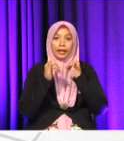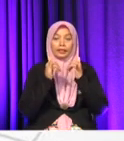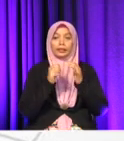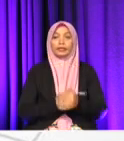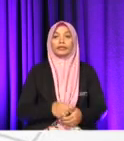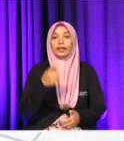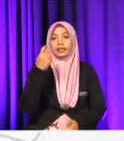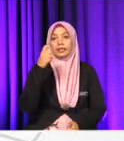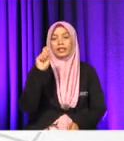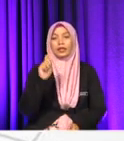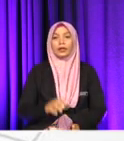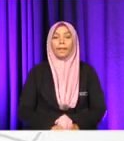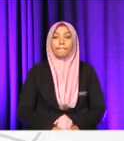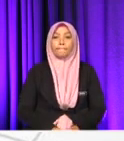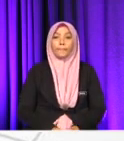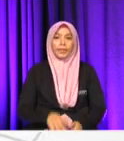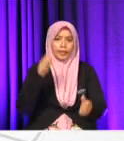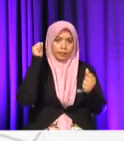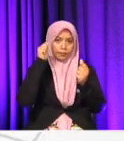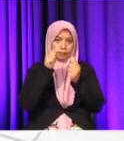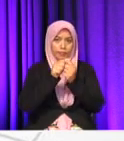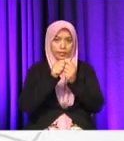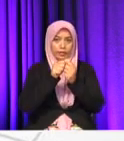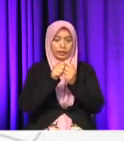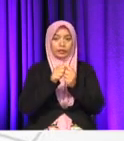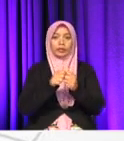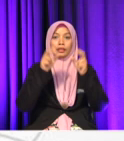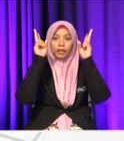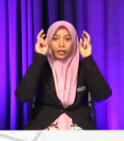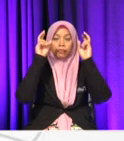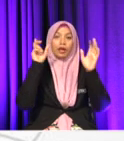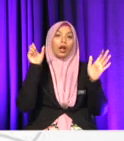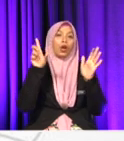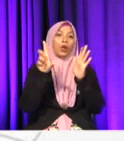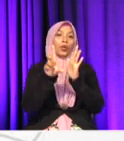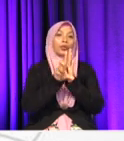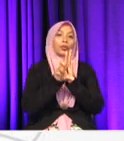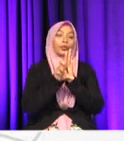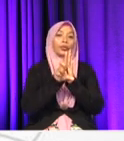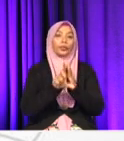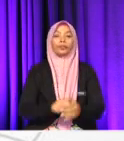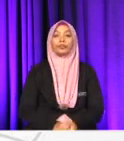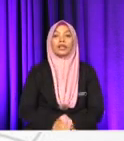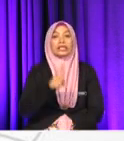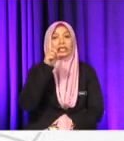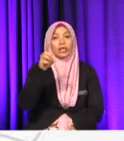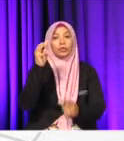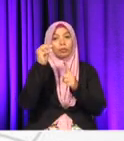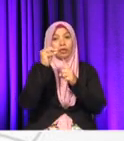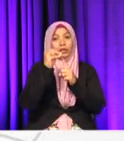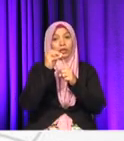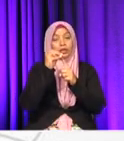menempati tema atau menepati jenis Logo yang kita nah yaitu kombinasi satu market menempati tema 1 markas menggunakan